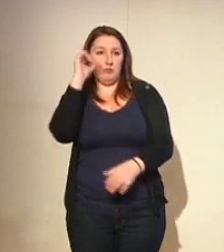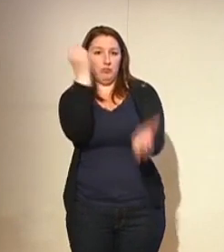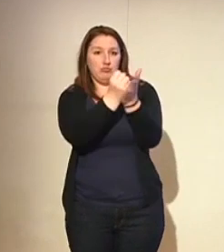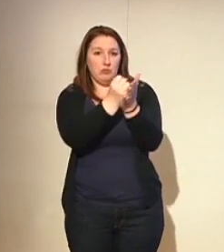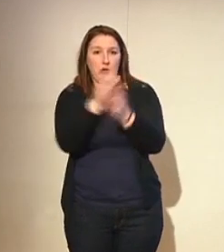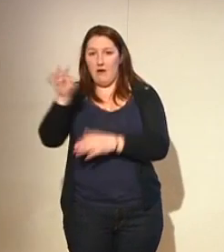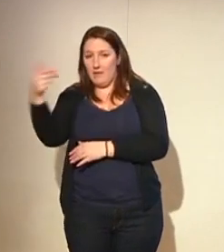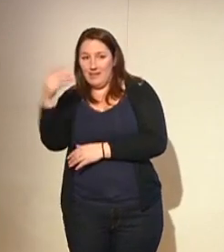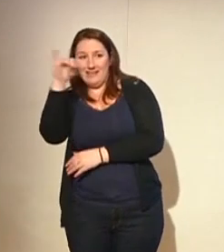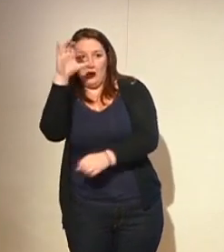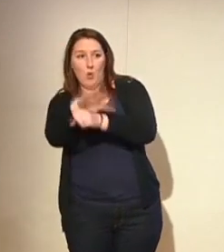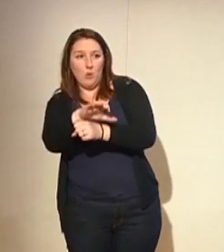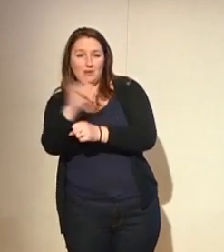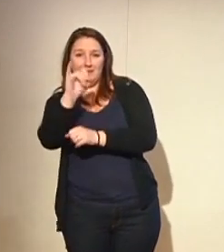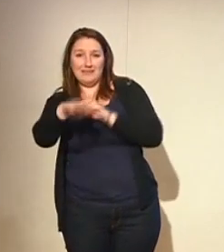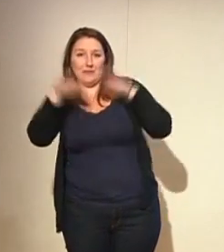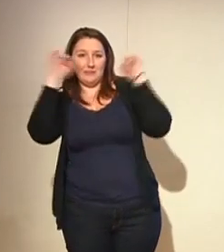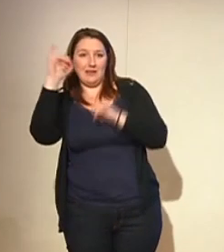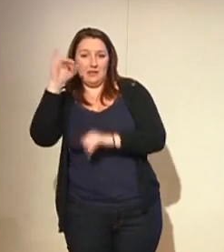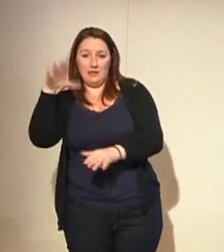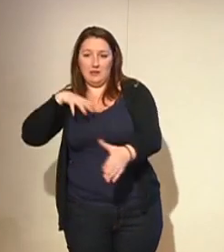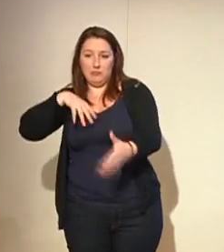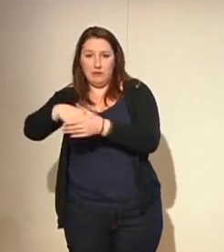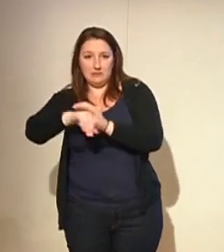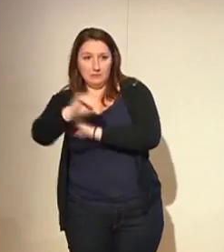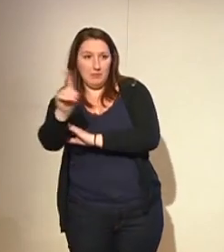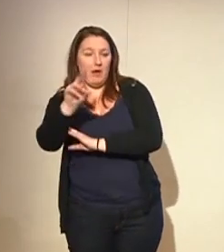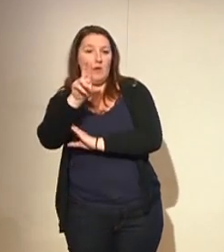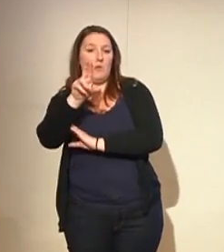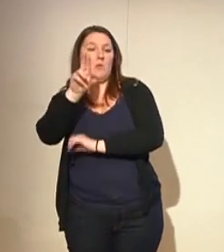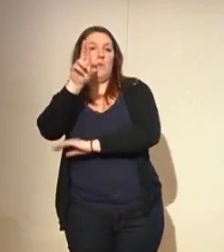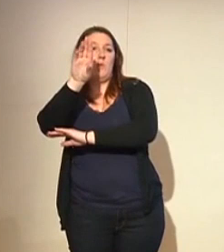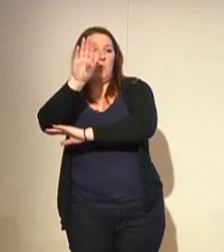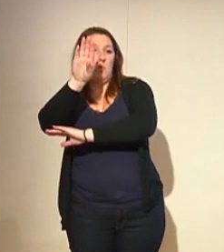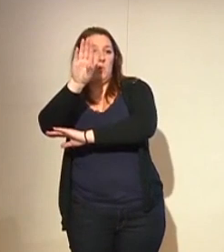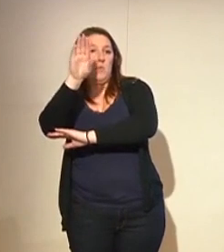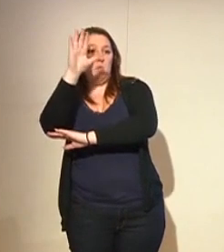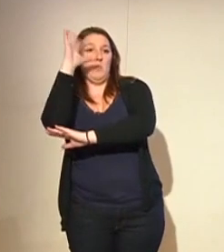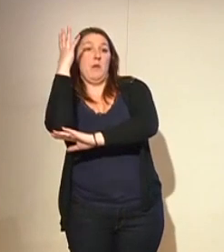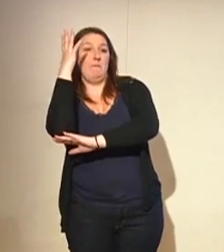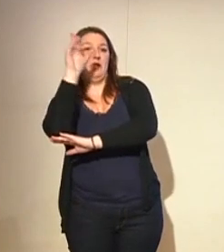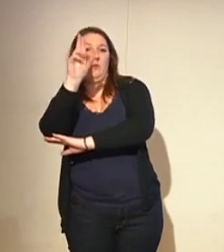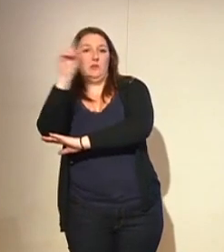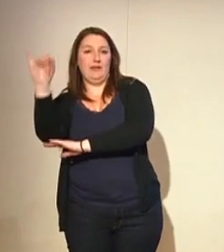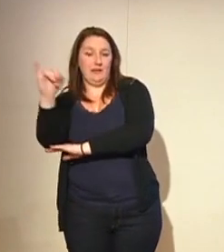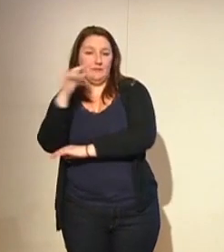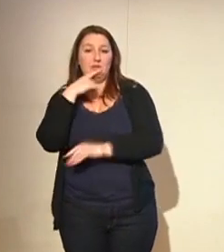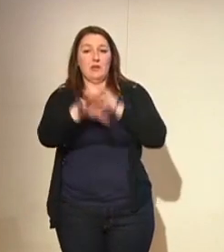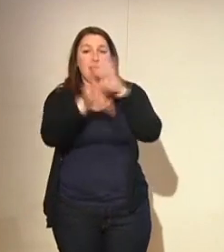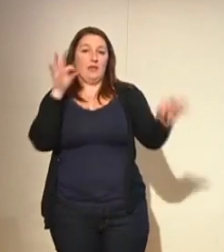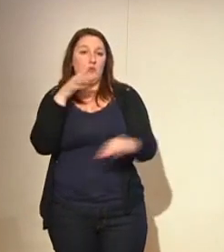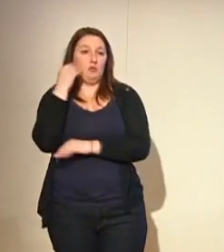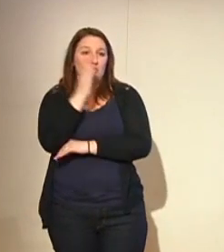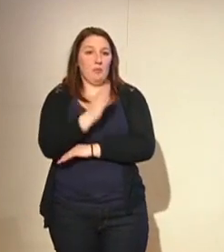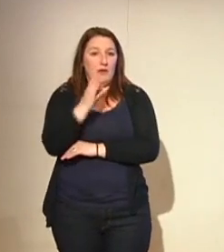contre qui s'abstient qui ne prend pas part au vote umudi sont donc élus Monsieur Bertrand madame